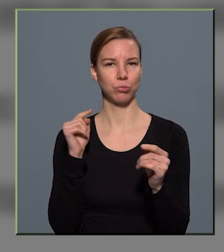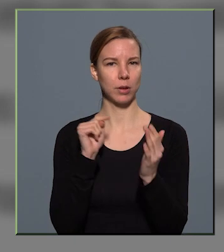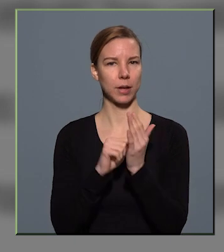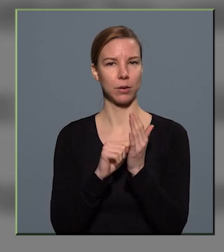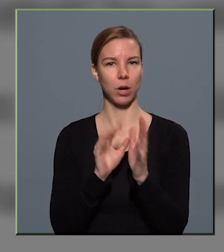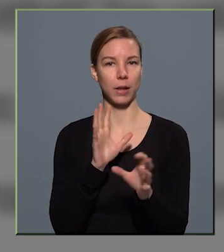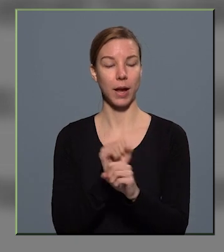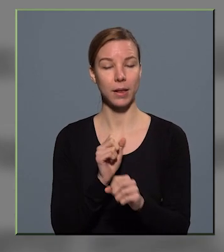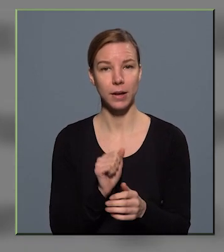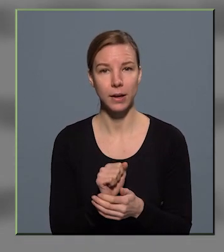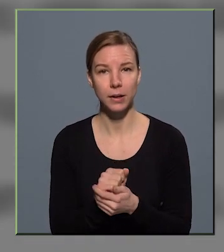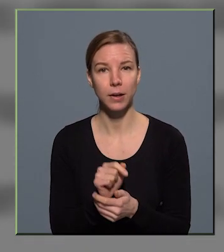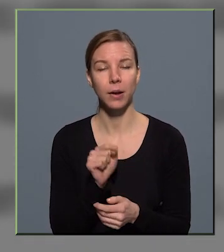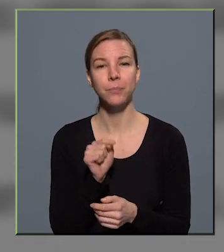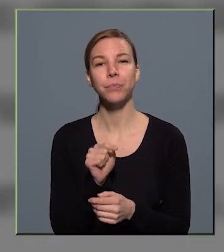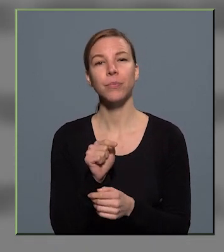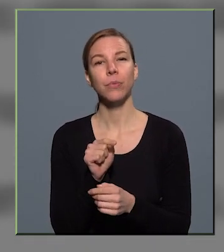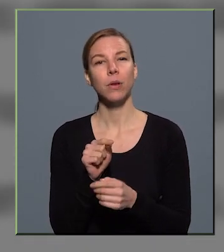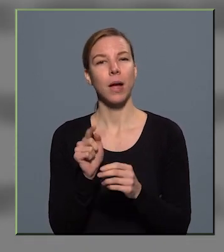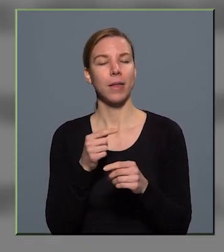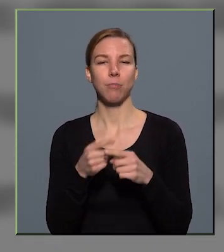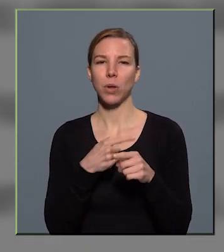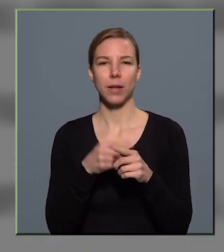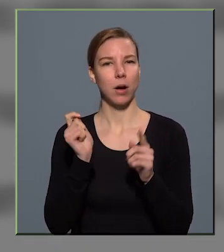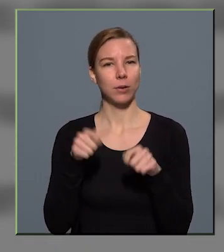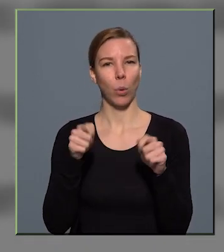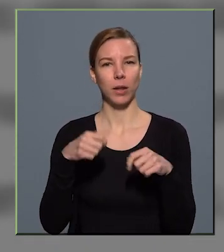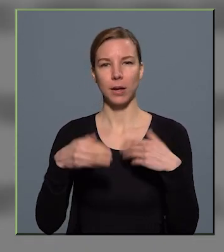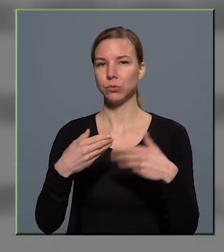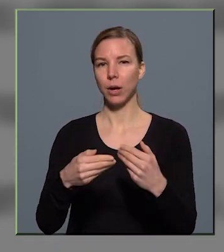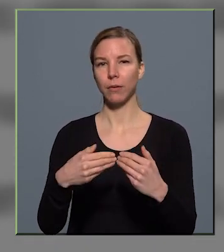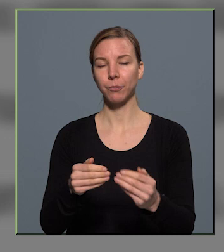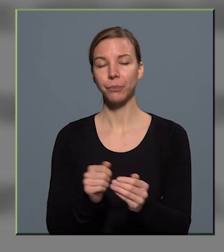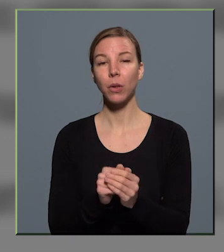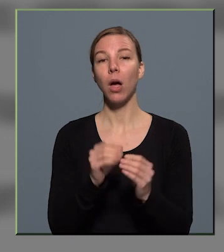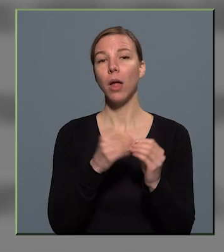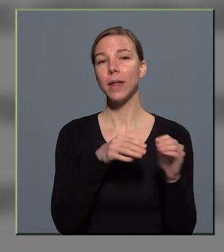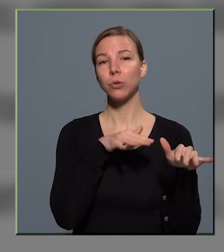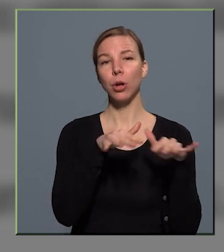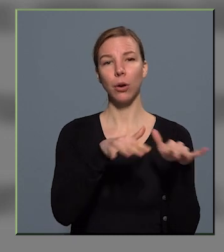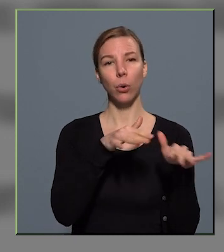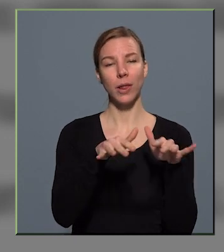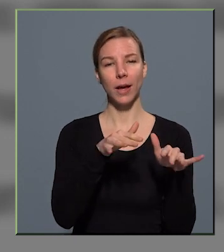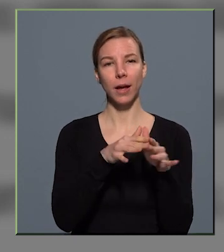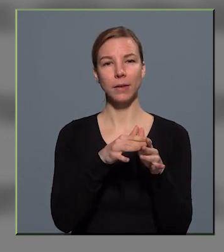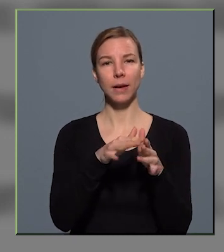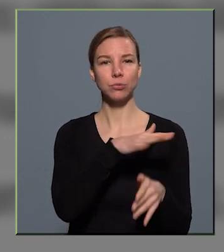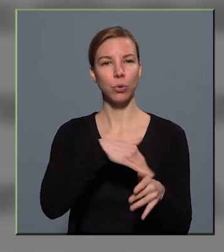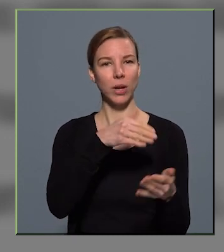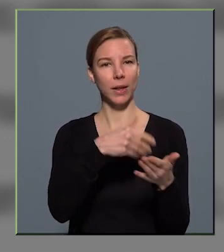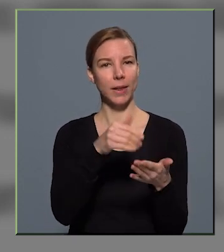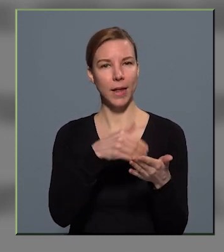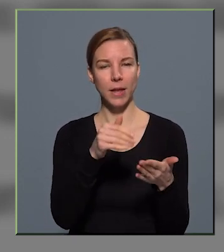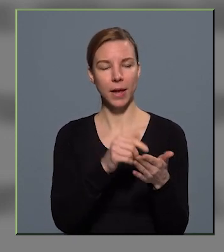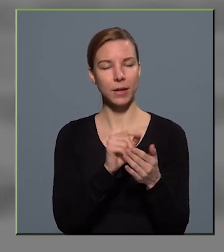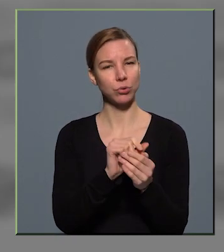EU-s politikai döntéssorozat eredménye, ugyanis a közlekedés környezetszennyezése az egyik